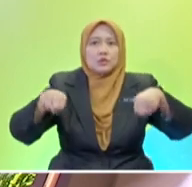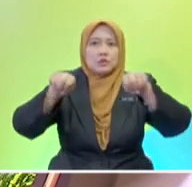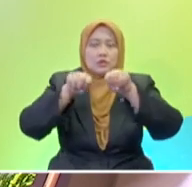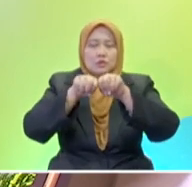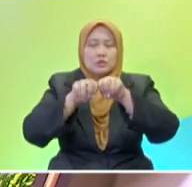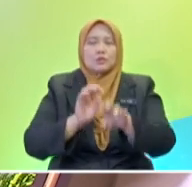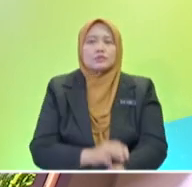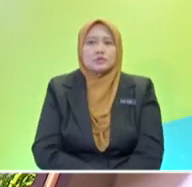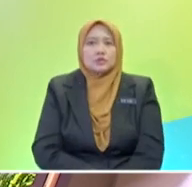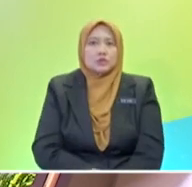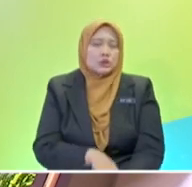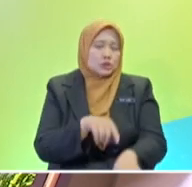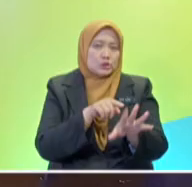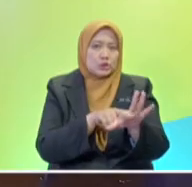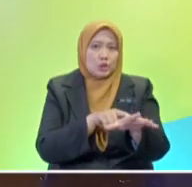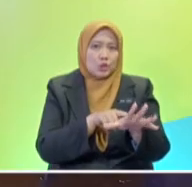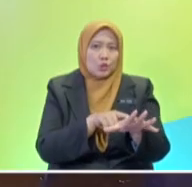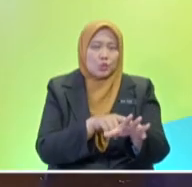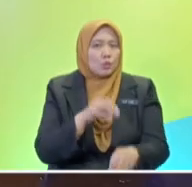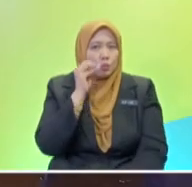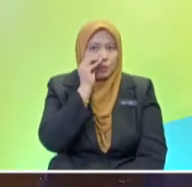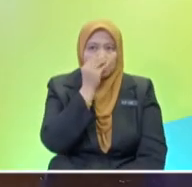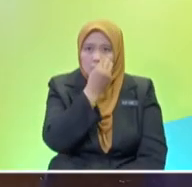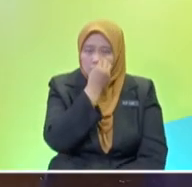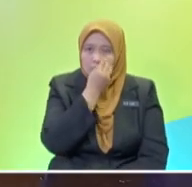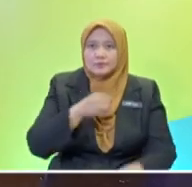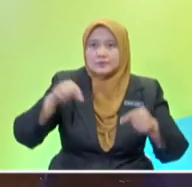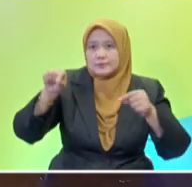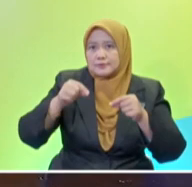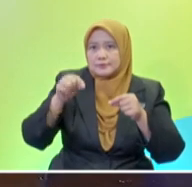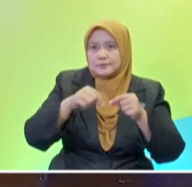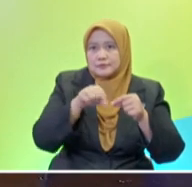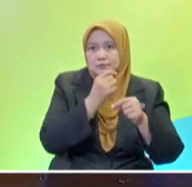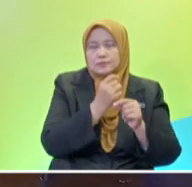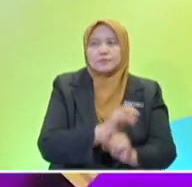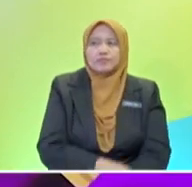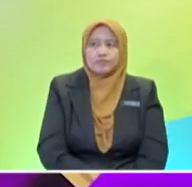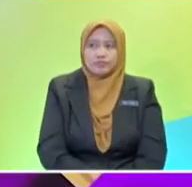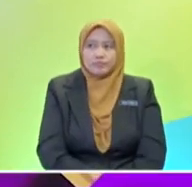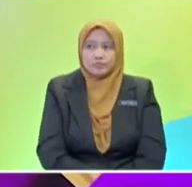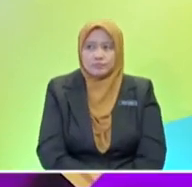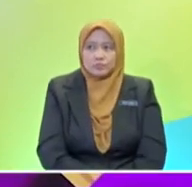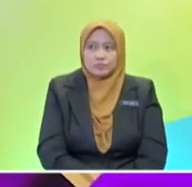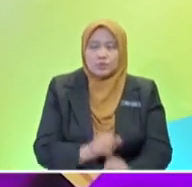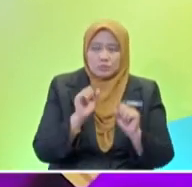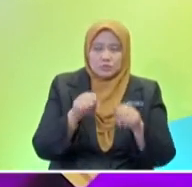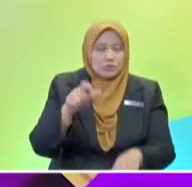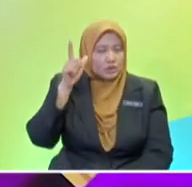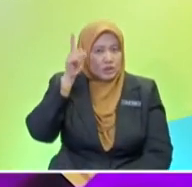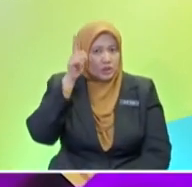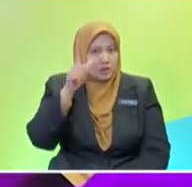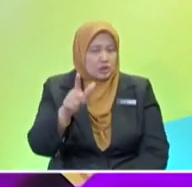Tengok. Cuba sama tengok. Cikgu. Cuba perhati. Cuba perhati. Dia punya urat-urat ni, cikgu. Jejala sama